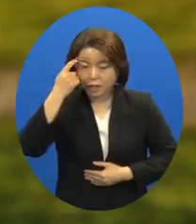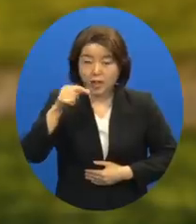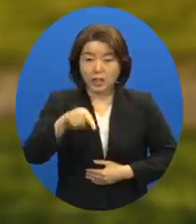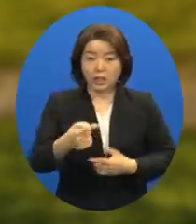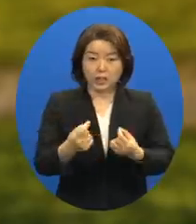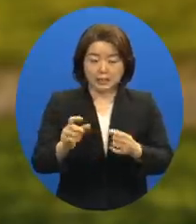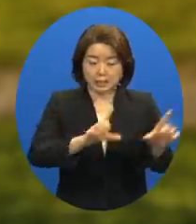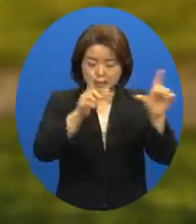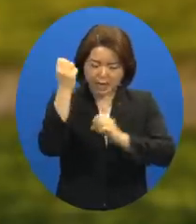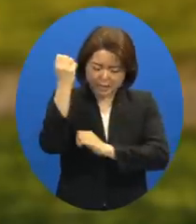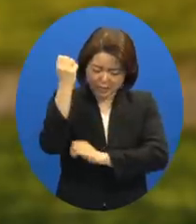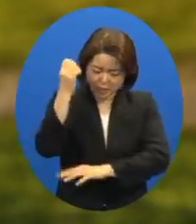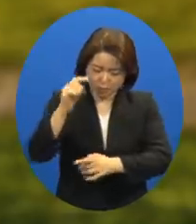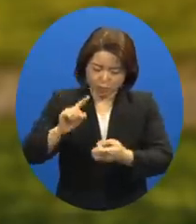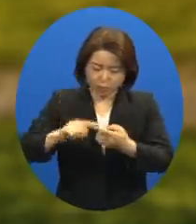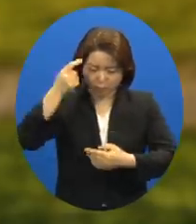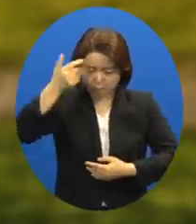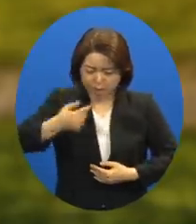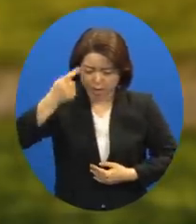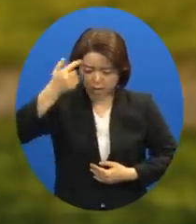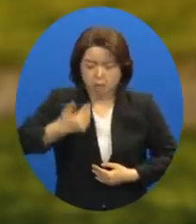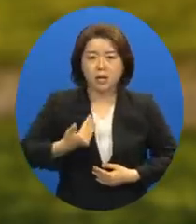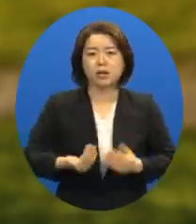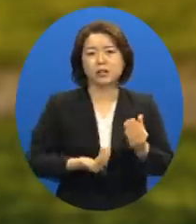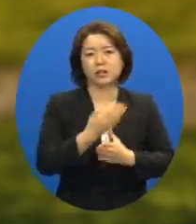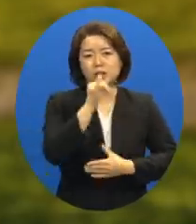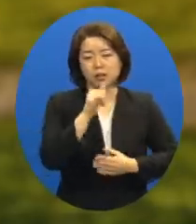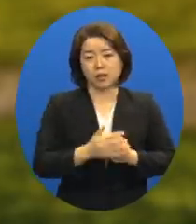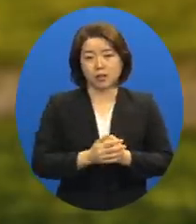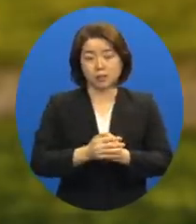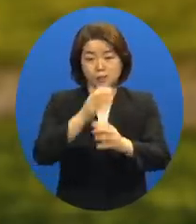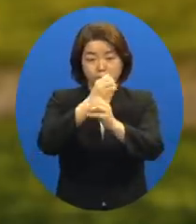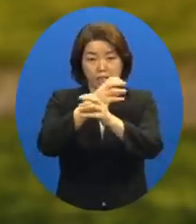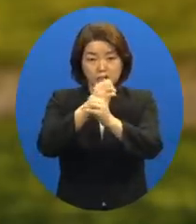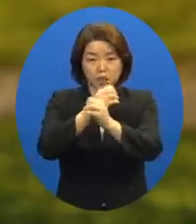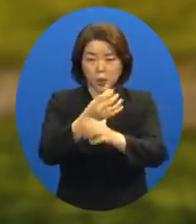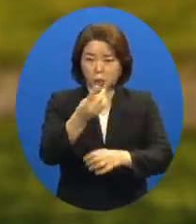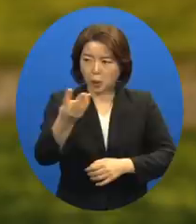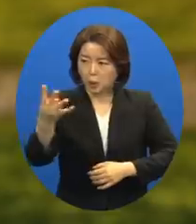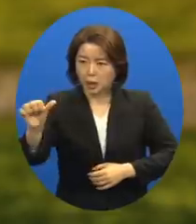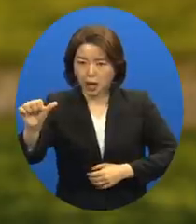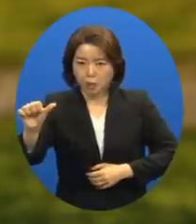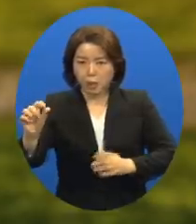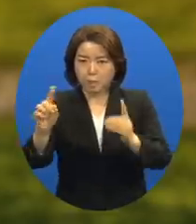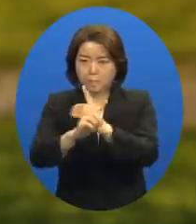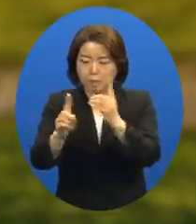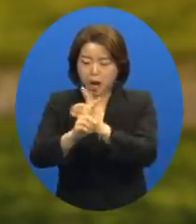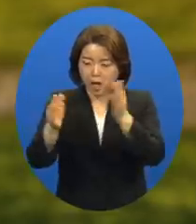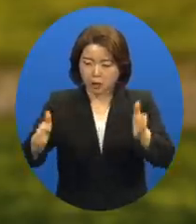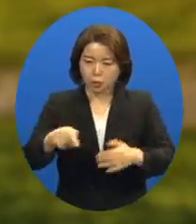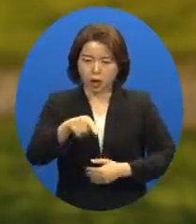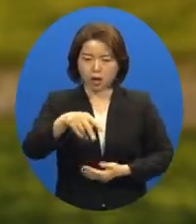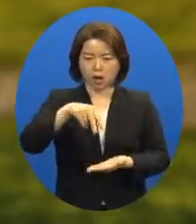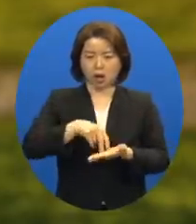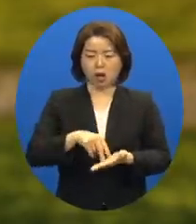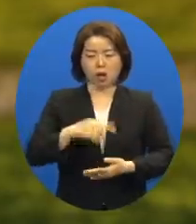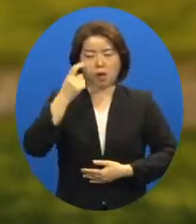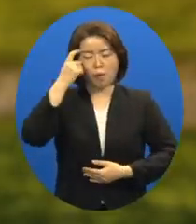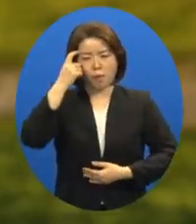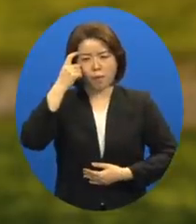삶의 근본적인 물음들이었습니다. 신호가 네다섯 번 바뀔 동안 저는 한참을 신호등 앞에 서